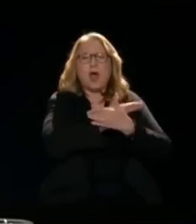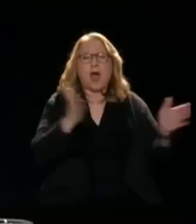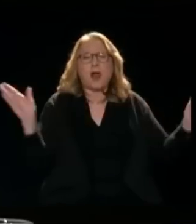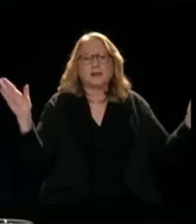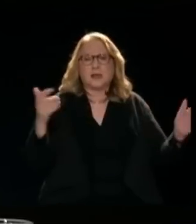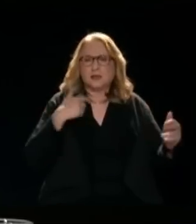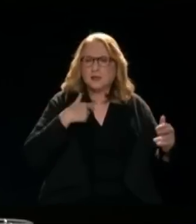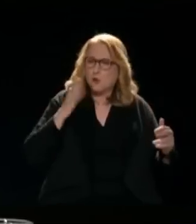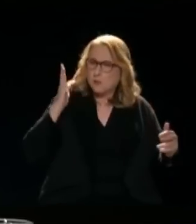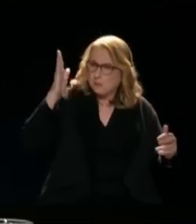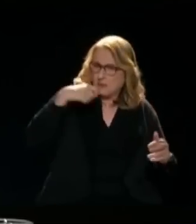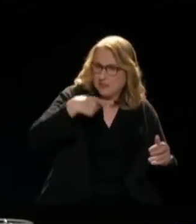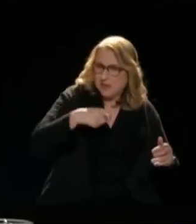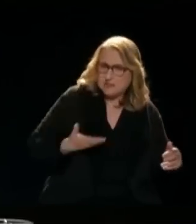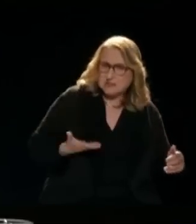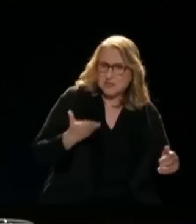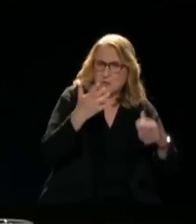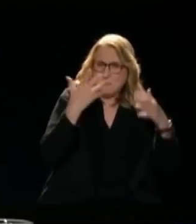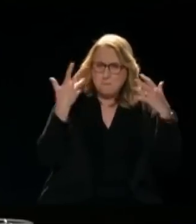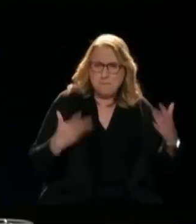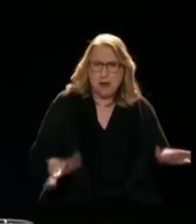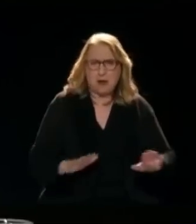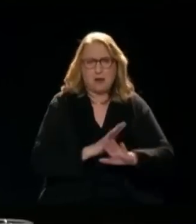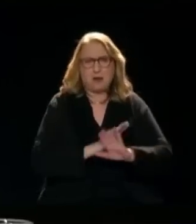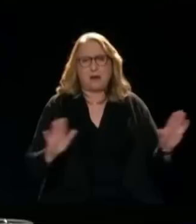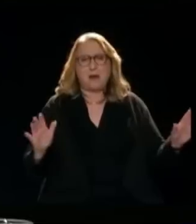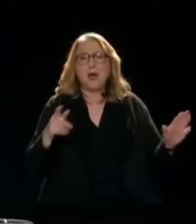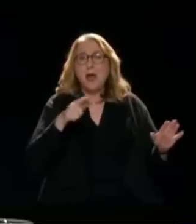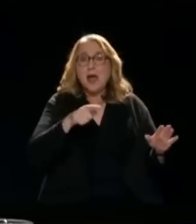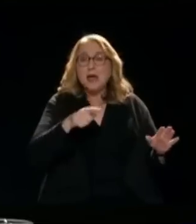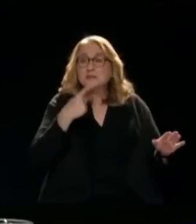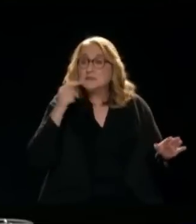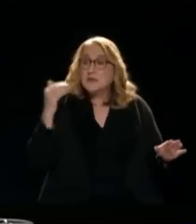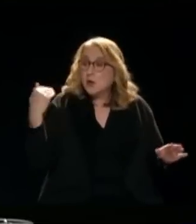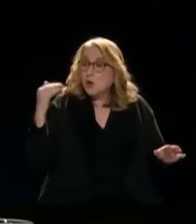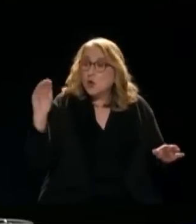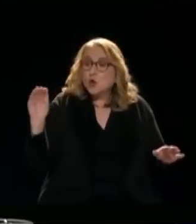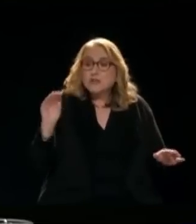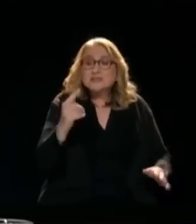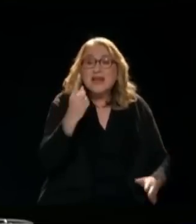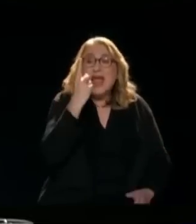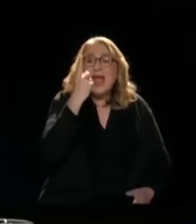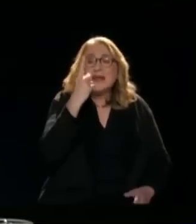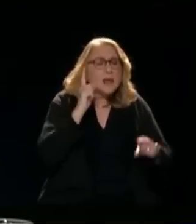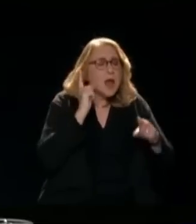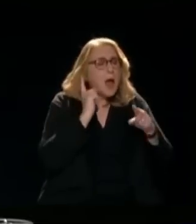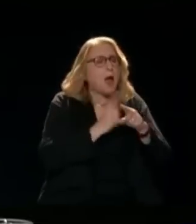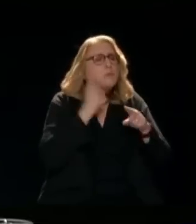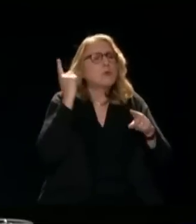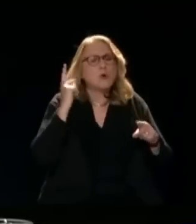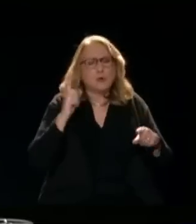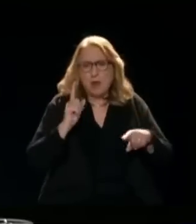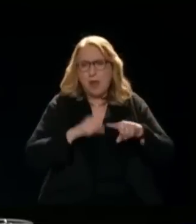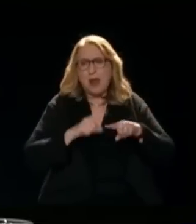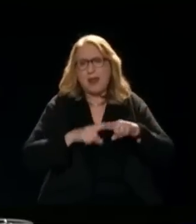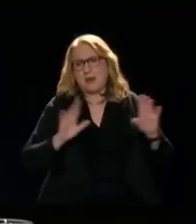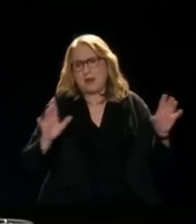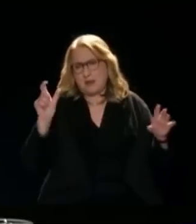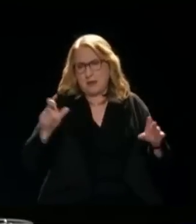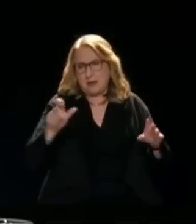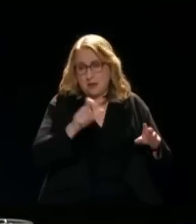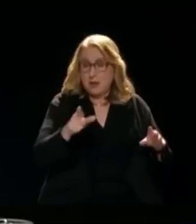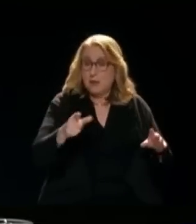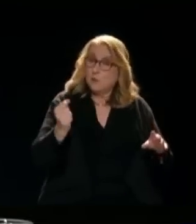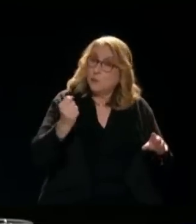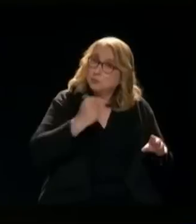εκτίμησης. Οποιονδήποτε και να βρει, βρείτε μου έναν Έλληνα πολίτη, απλό πολίτη, έτσι, που να πιστεύει ότι μπορεί να βρει το